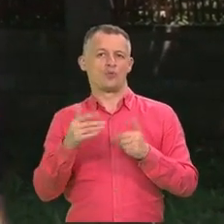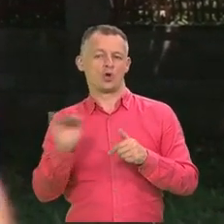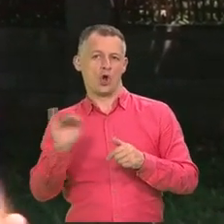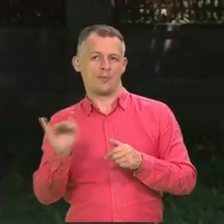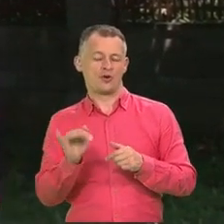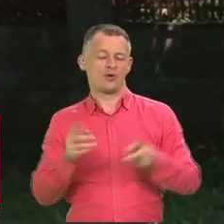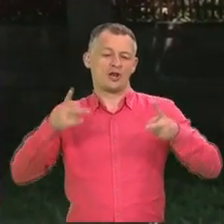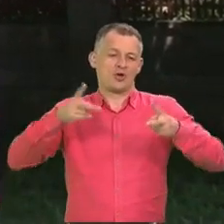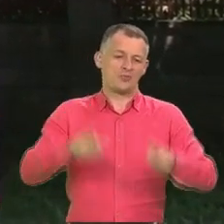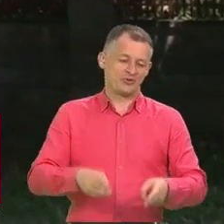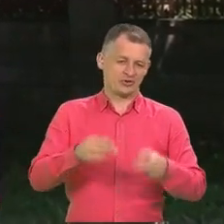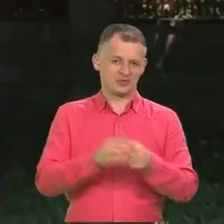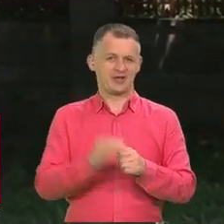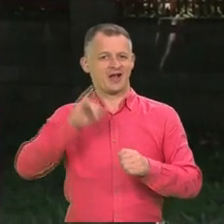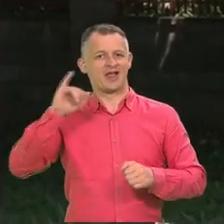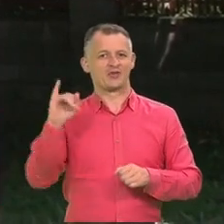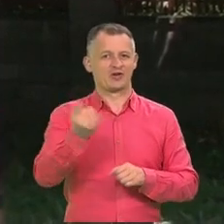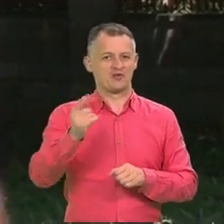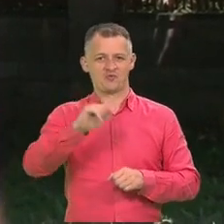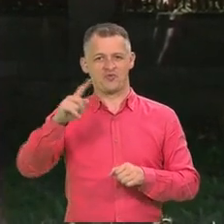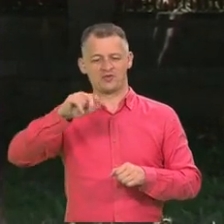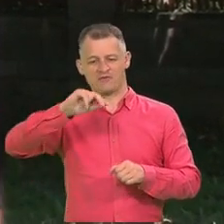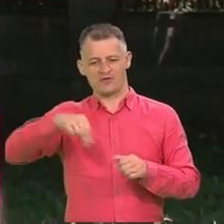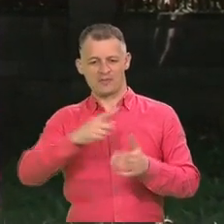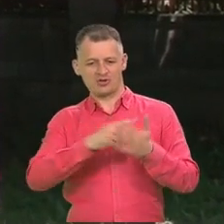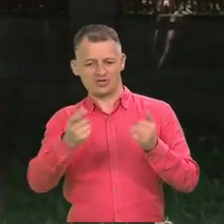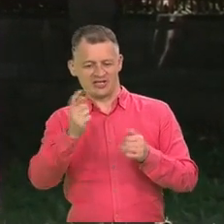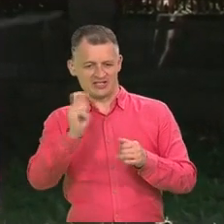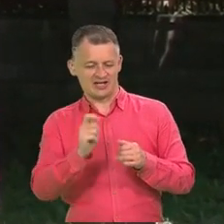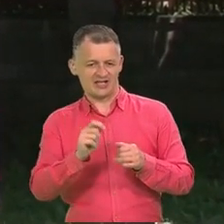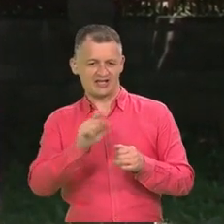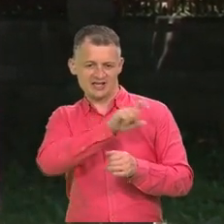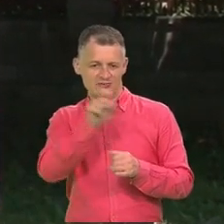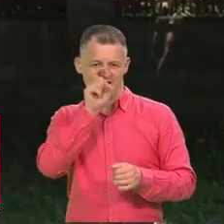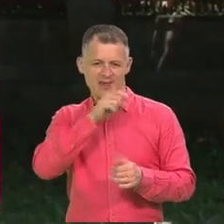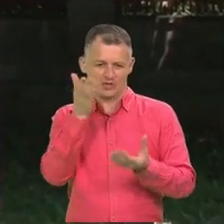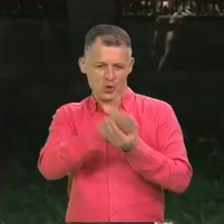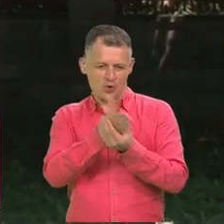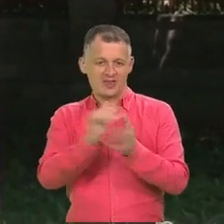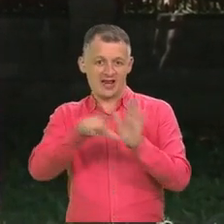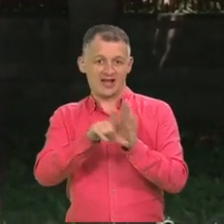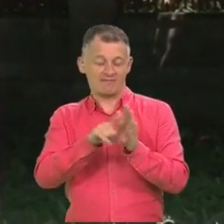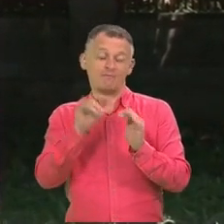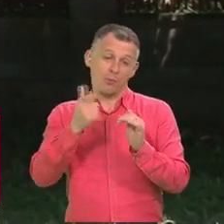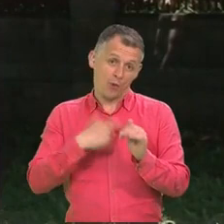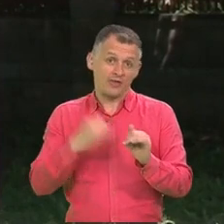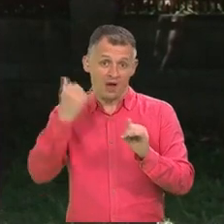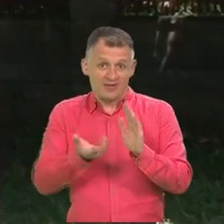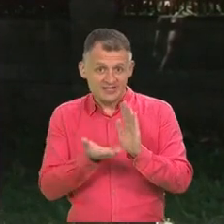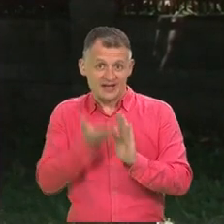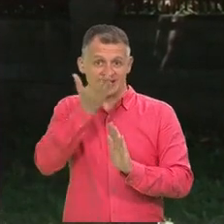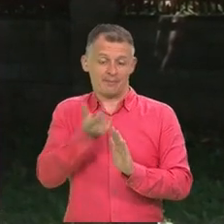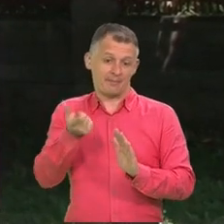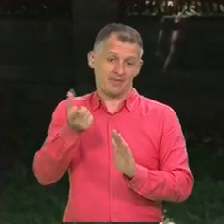care nu vor mai fi lăsați să iasă din țară din cauza lipsei documentelor legale, să crească. Pe de altă parte, însă,